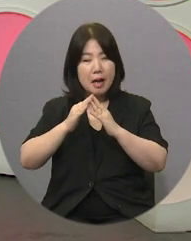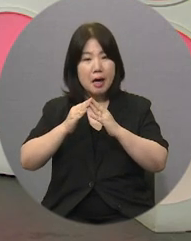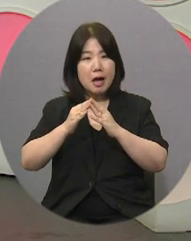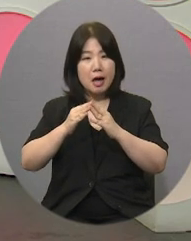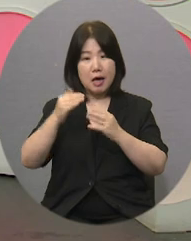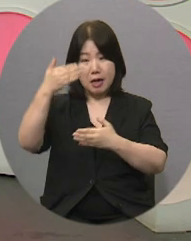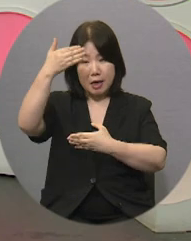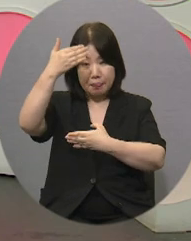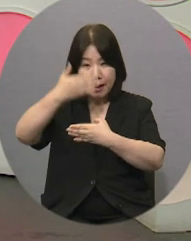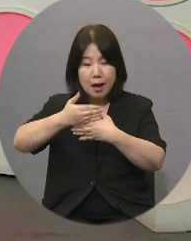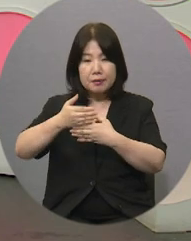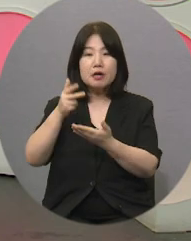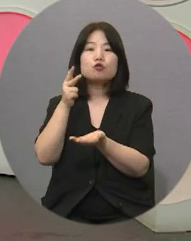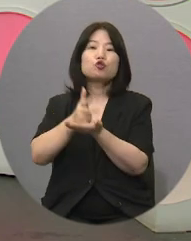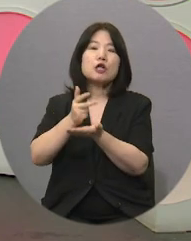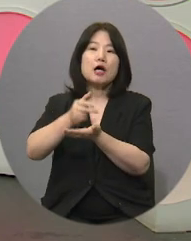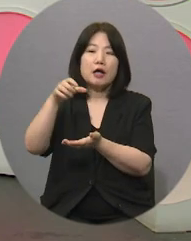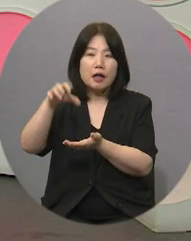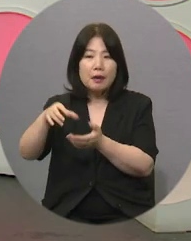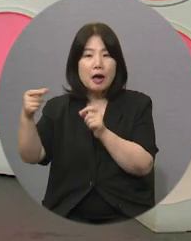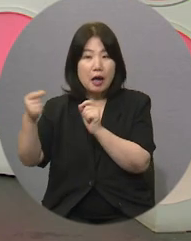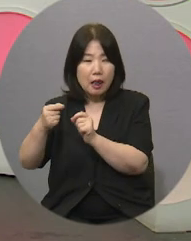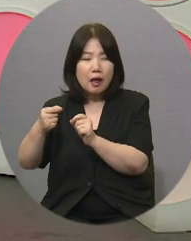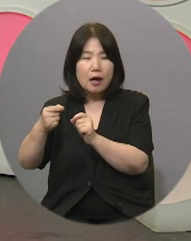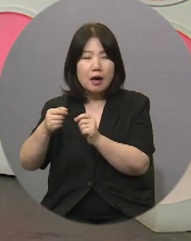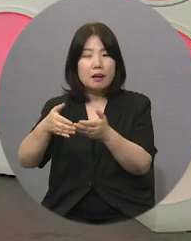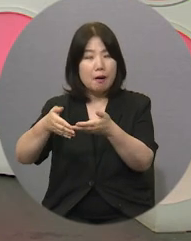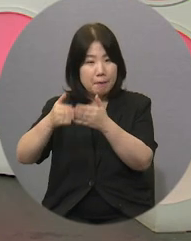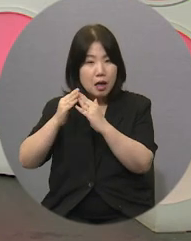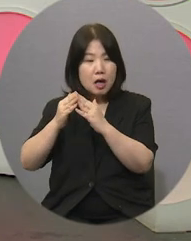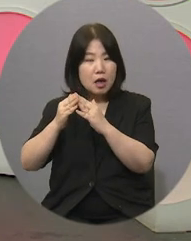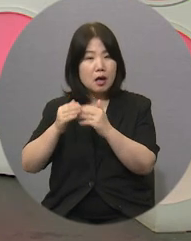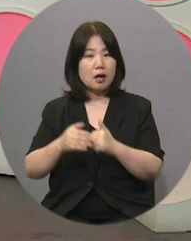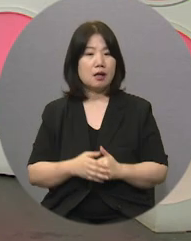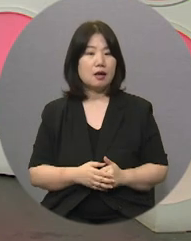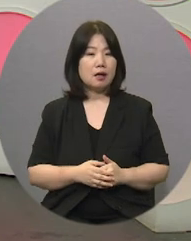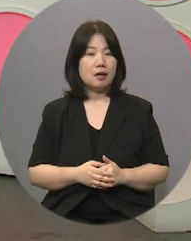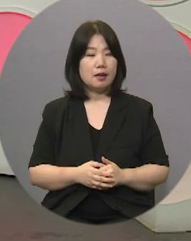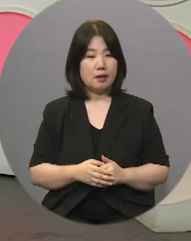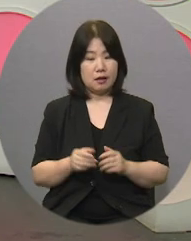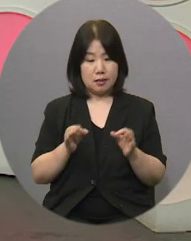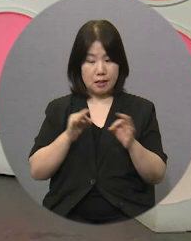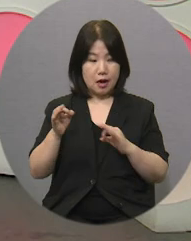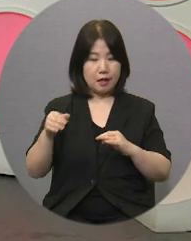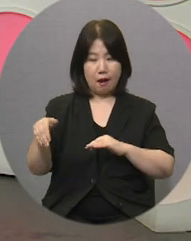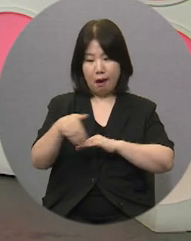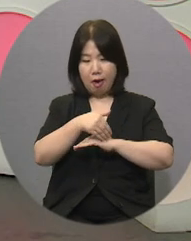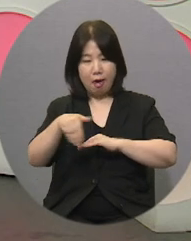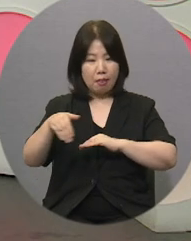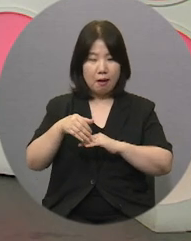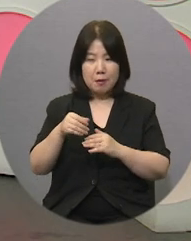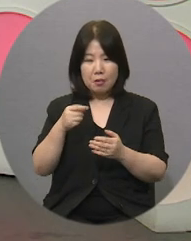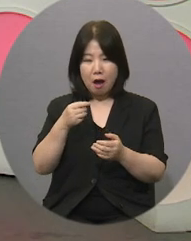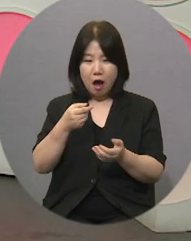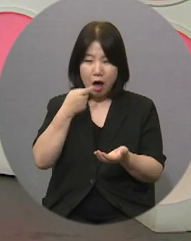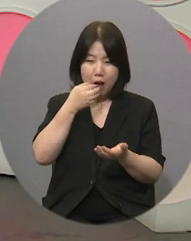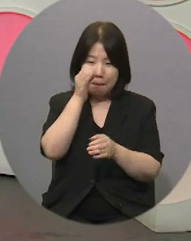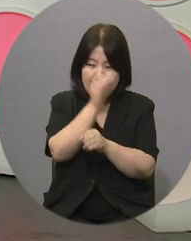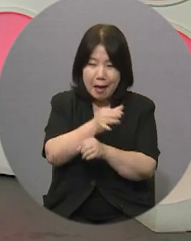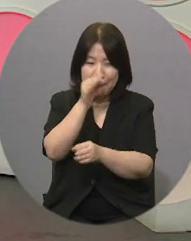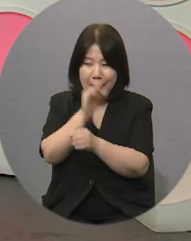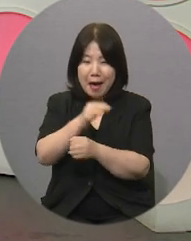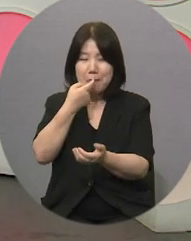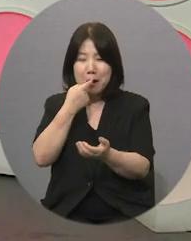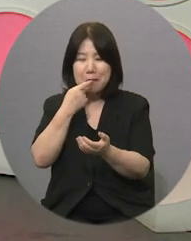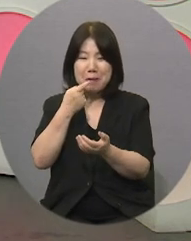셔터 달린 주차장에 간이 부식집을 연 것이었는데요. 가게 앞을 지나야 다닐수록 주머니가